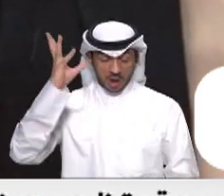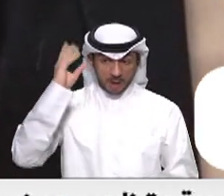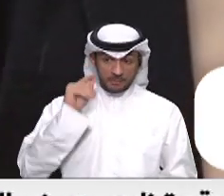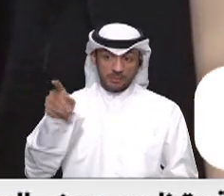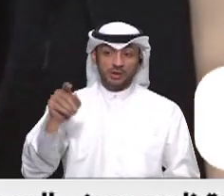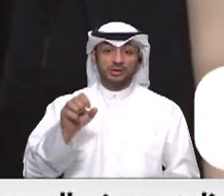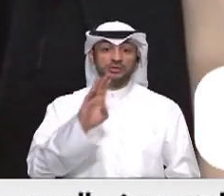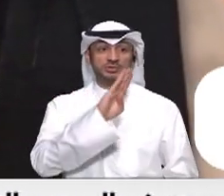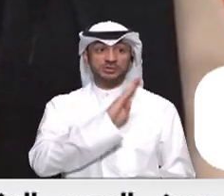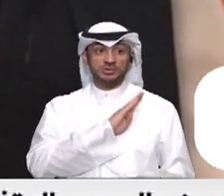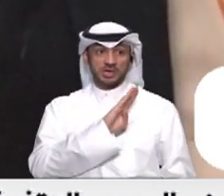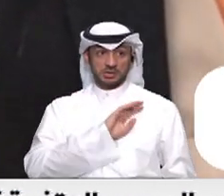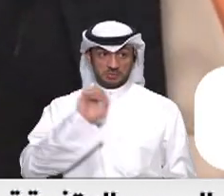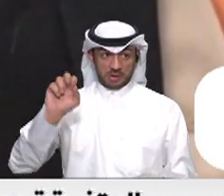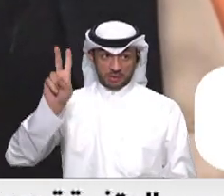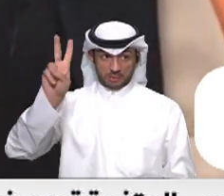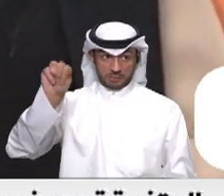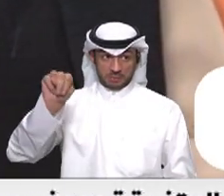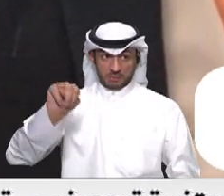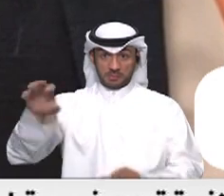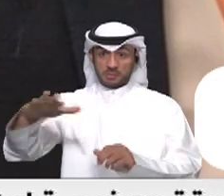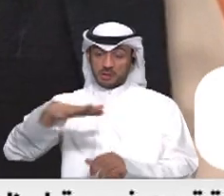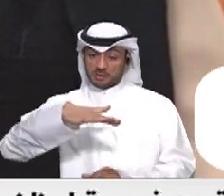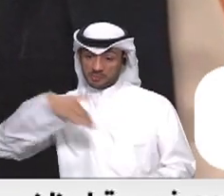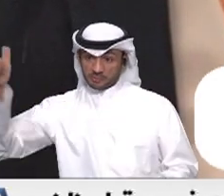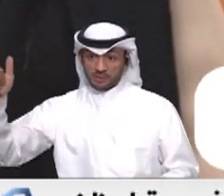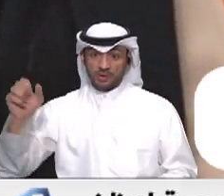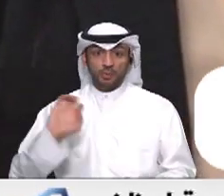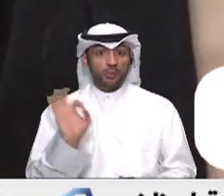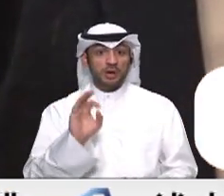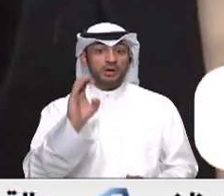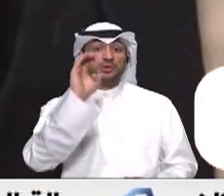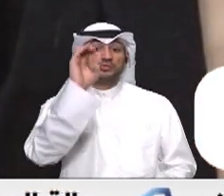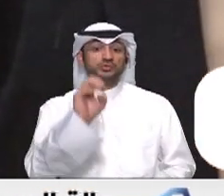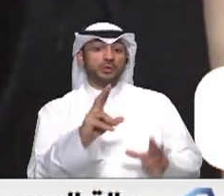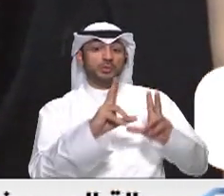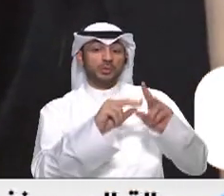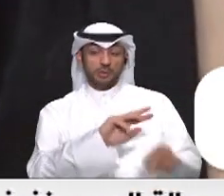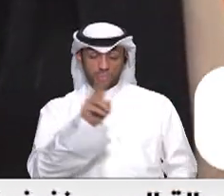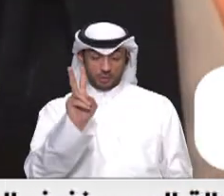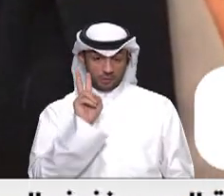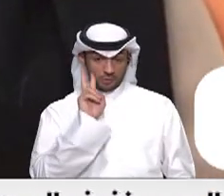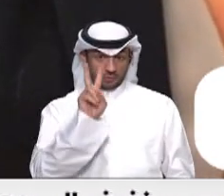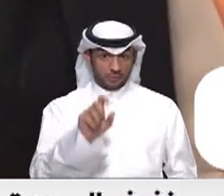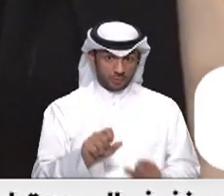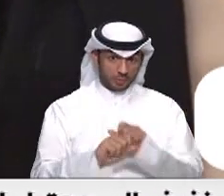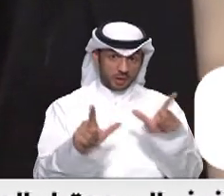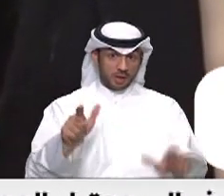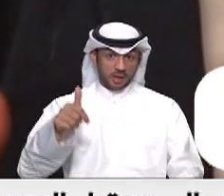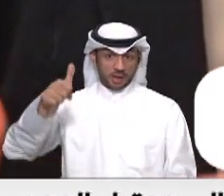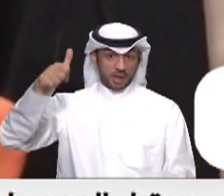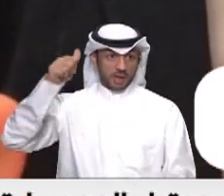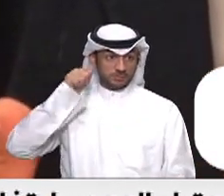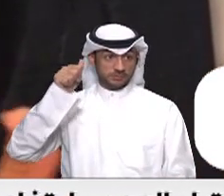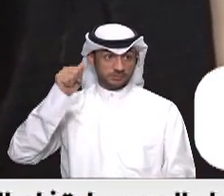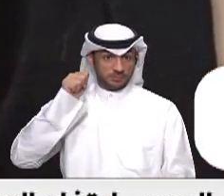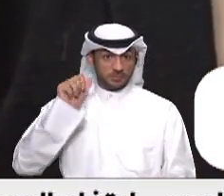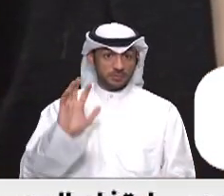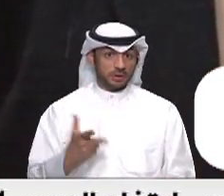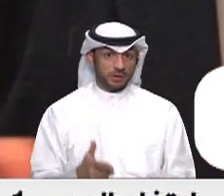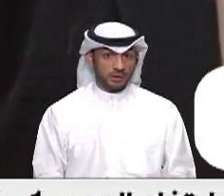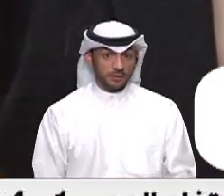طردها بشكل كامل من أراضي الجنوب، وكنا قد شهدنا أيضا بالأمس